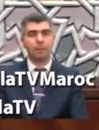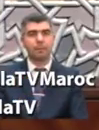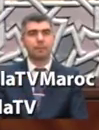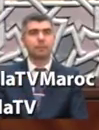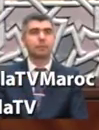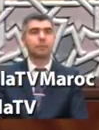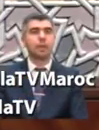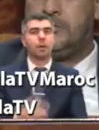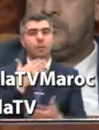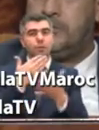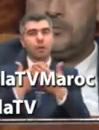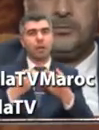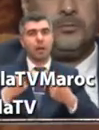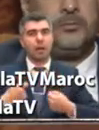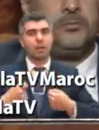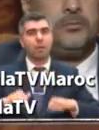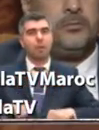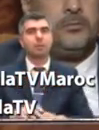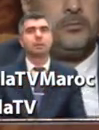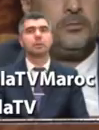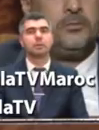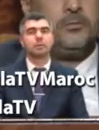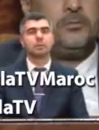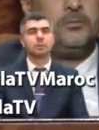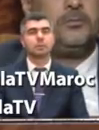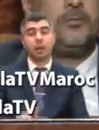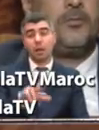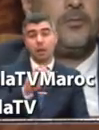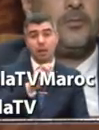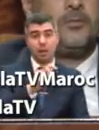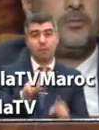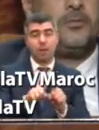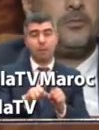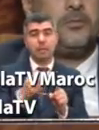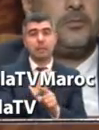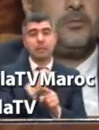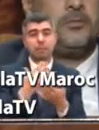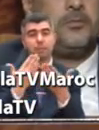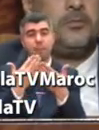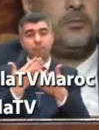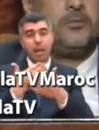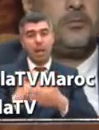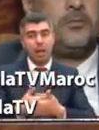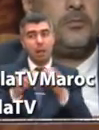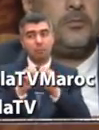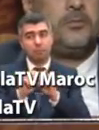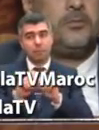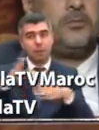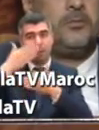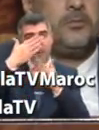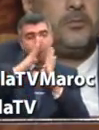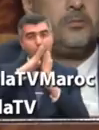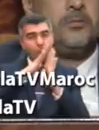شكرا سيد الرئيس، سيد الوزير المحترم. تعرف أقسام المستعجلات على الصعيد الوطني خصاصا كبيرا